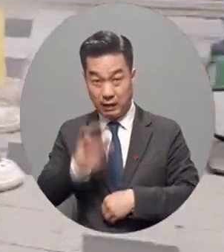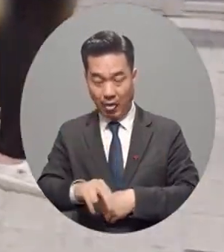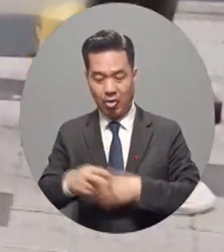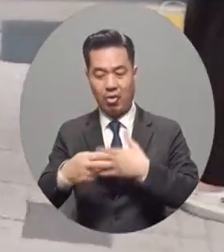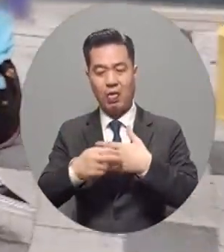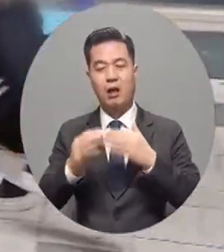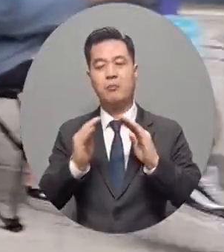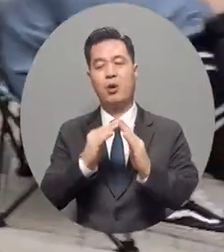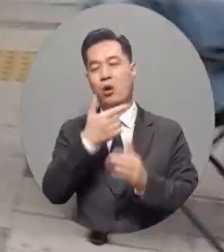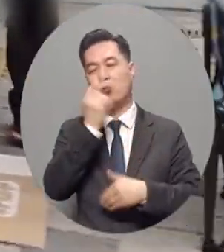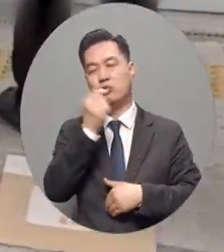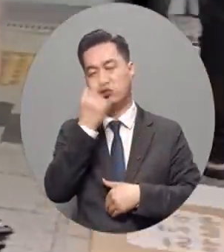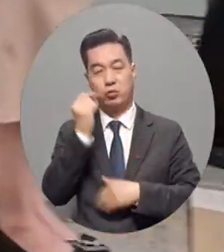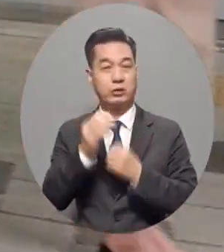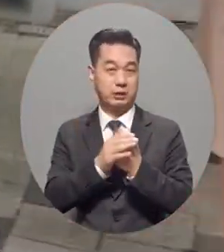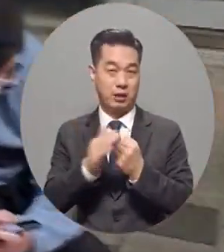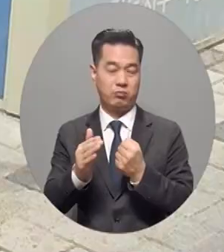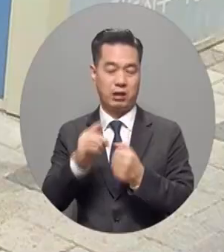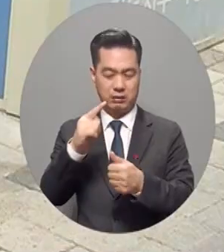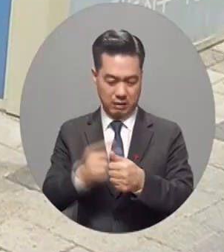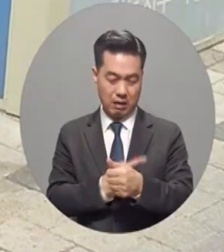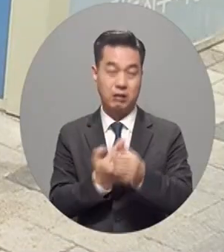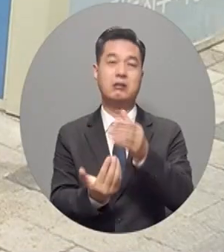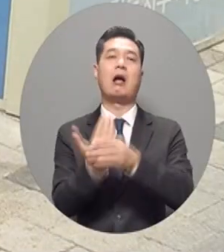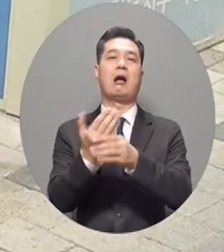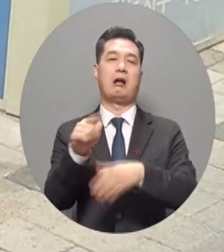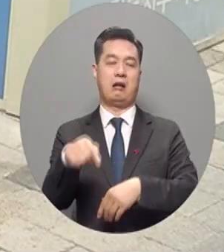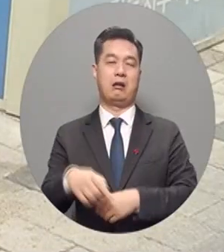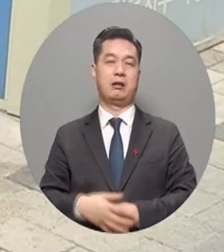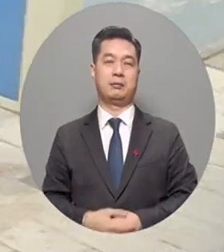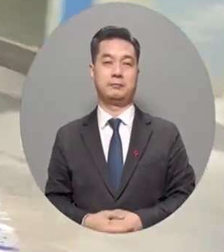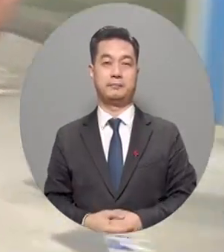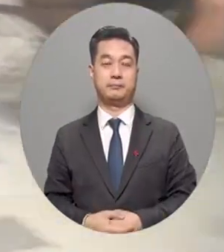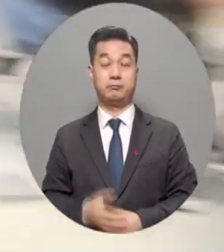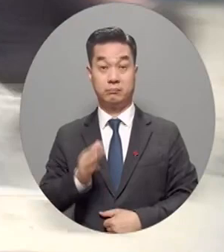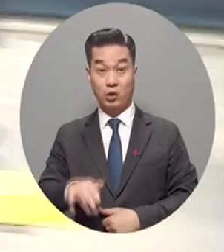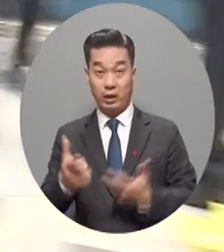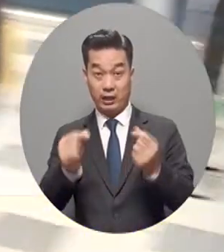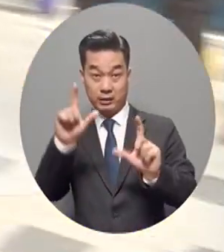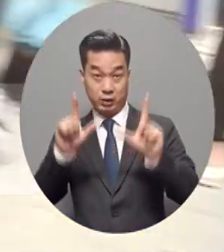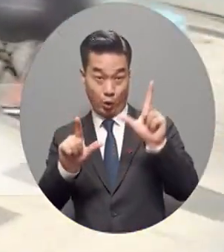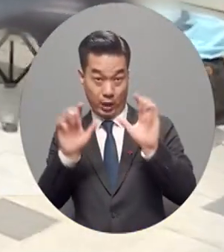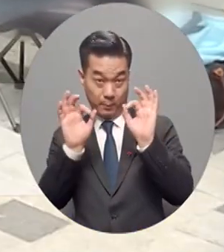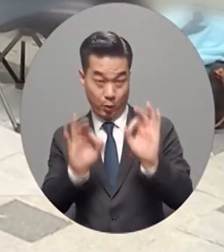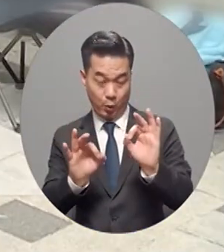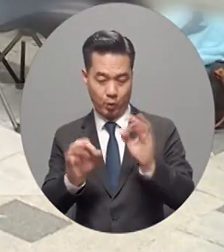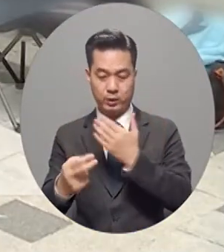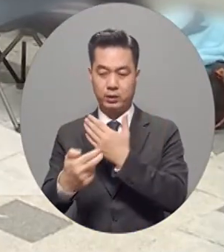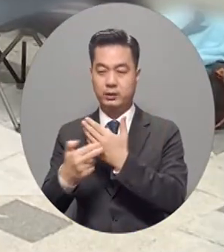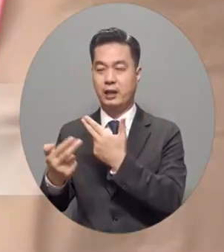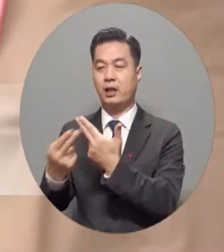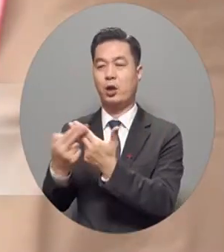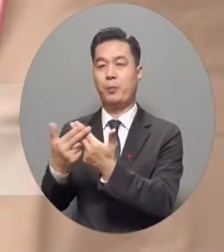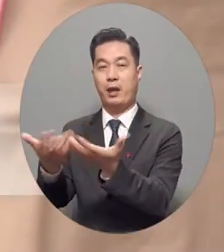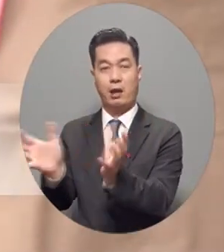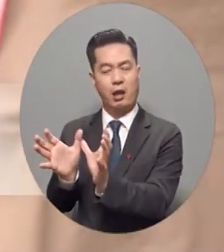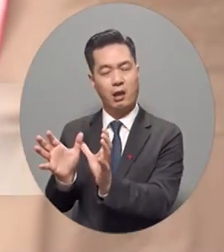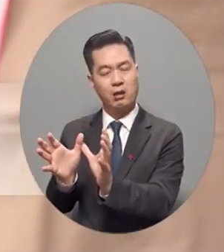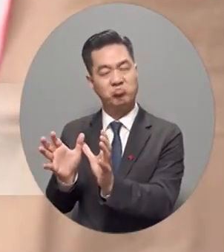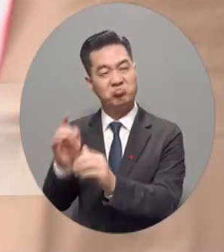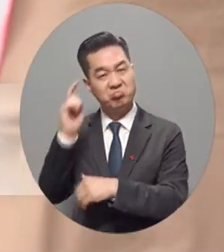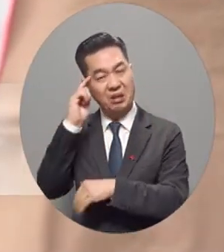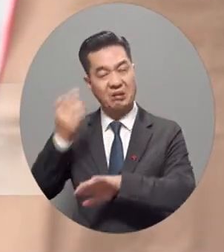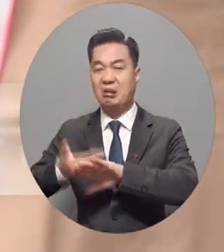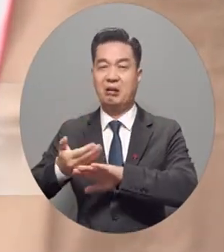그만큼 뒤따르지 못하면서 벌어지는 모습입니다. 그런데 이 같은 현상에 대해 의사협회 내에서 다른 진단이